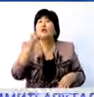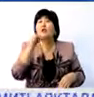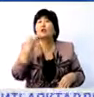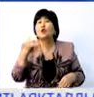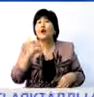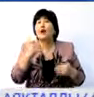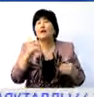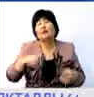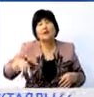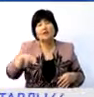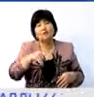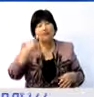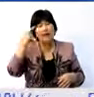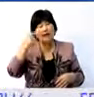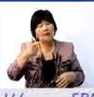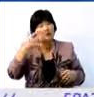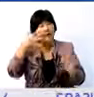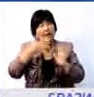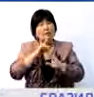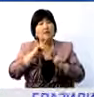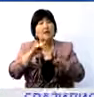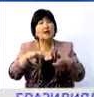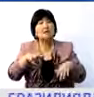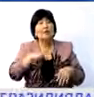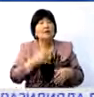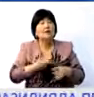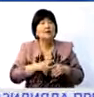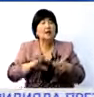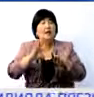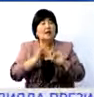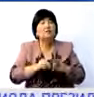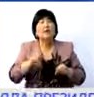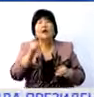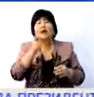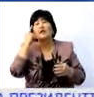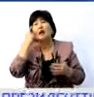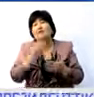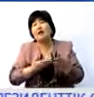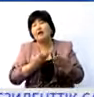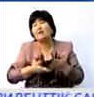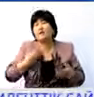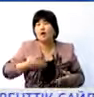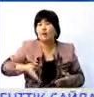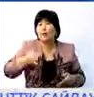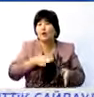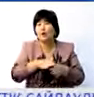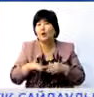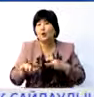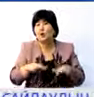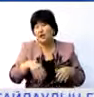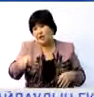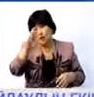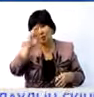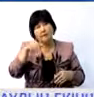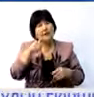арналған республикалық ғылыми-танымдық конференция болды. Салмақты сараптама һәм тағылымды тың баяндамаларға толы болған шара